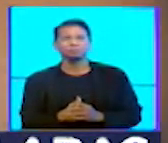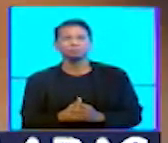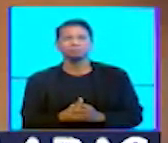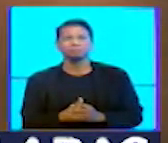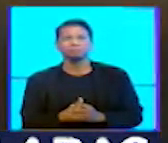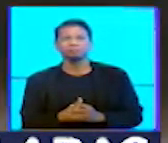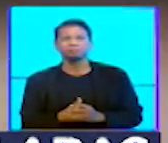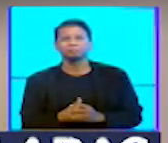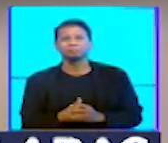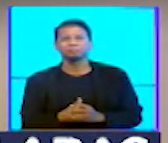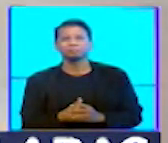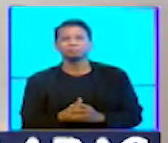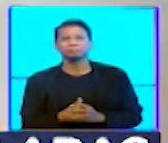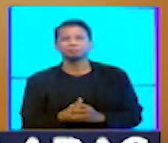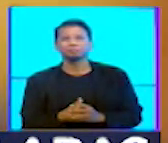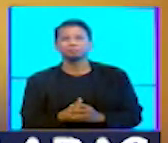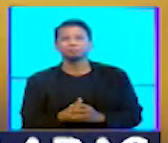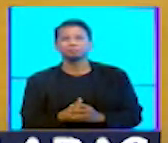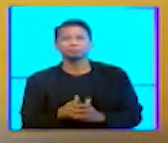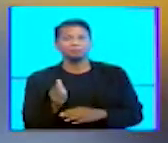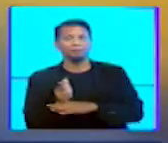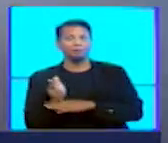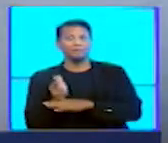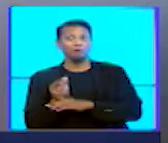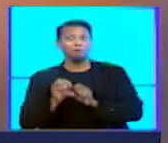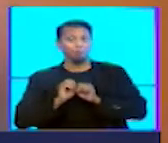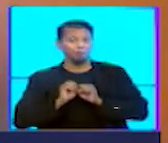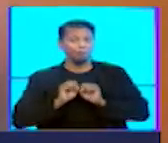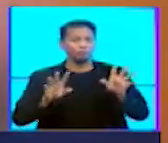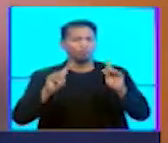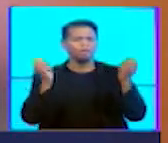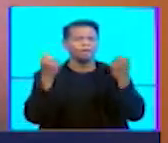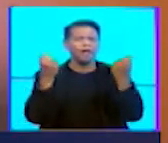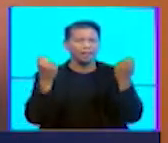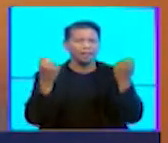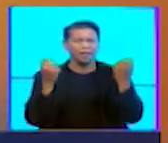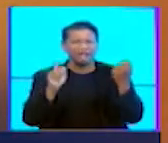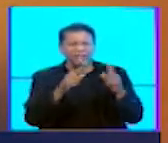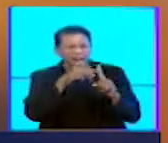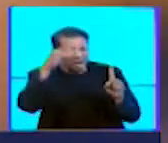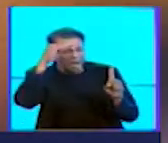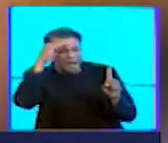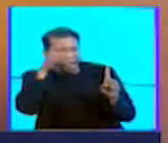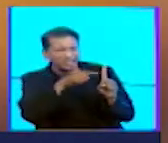Selain menyoroti goyangan para narapidana, warganet juga menyoroti keberadaan seorang pria dalam video TikTok tersebut.